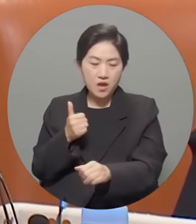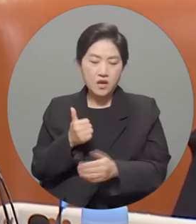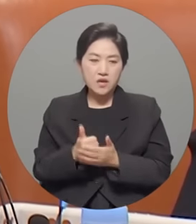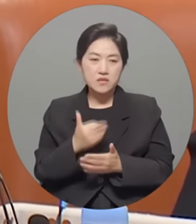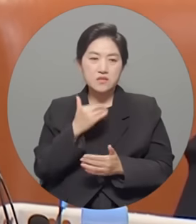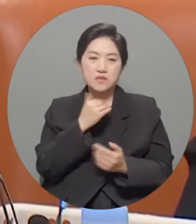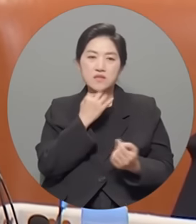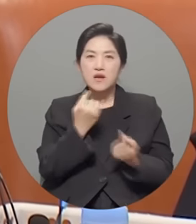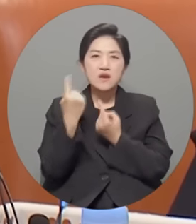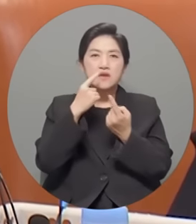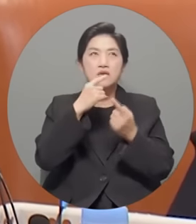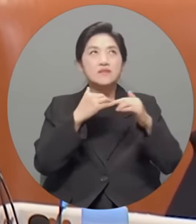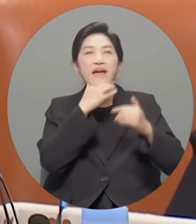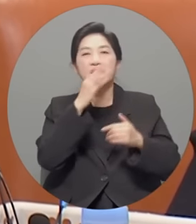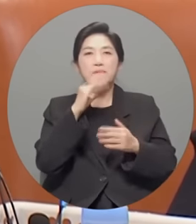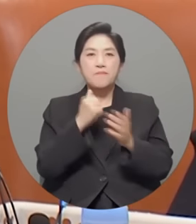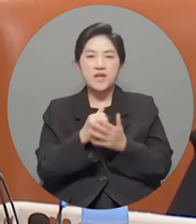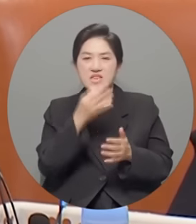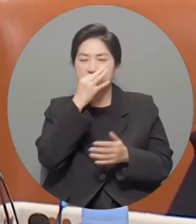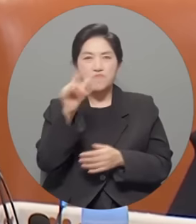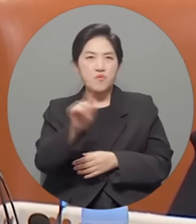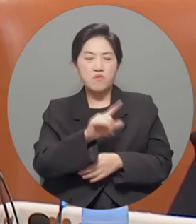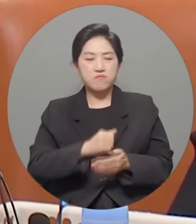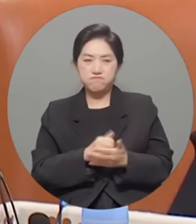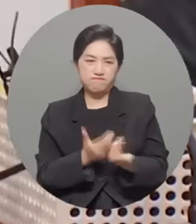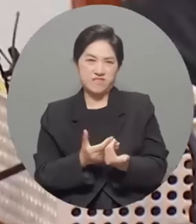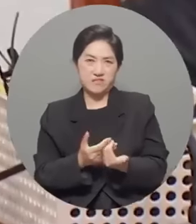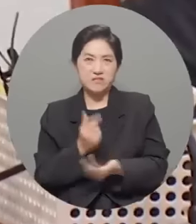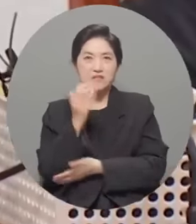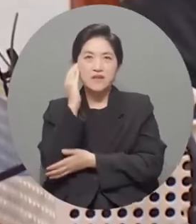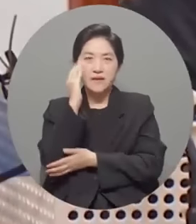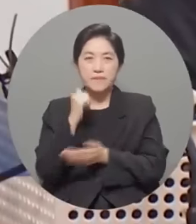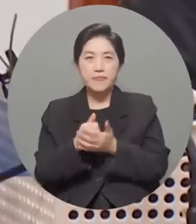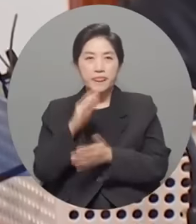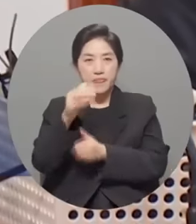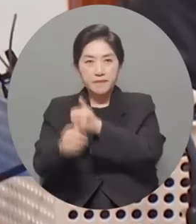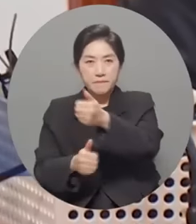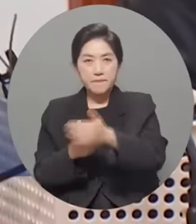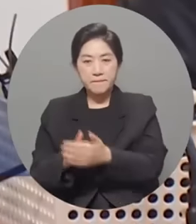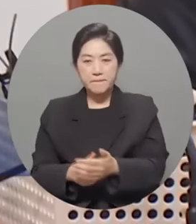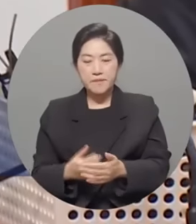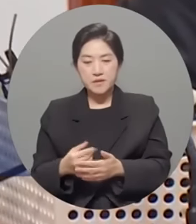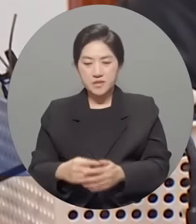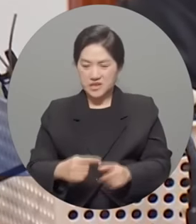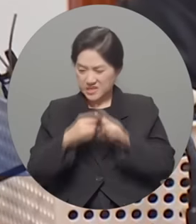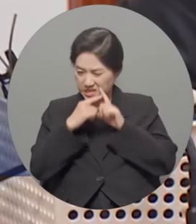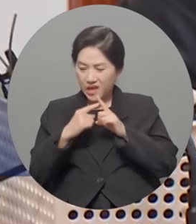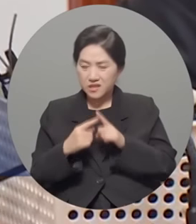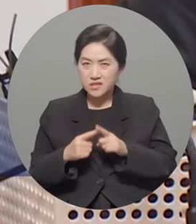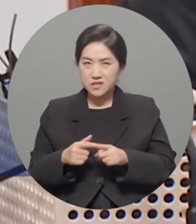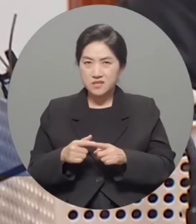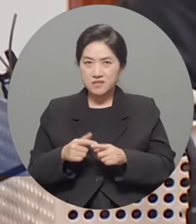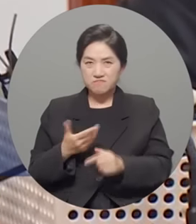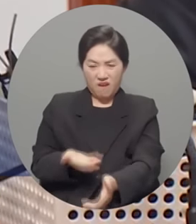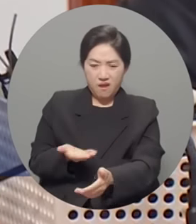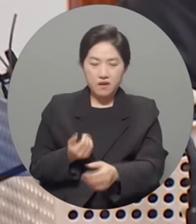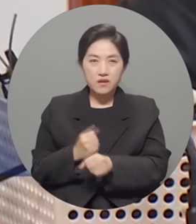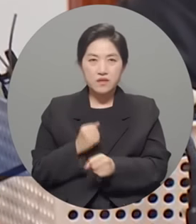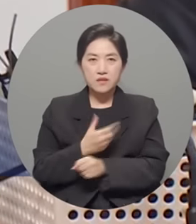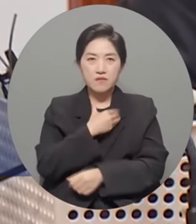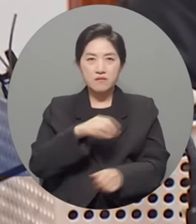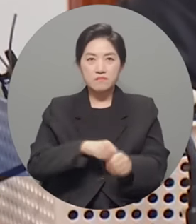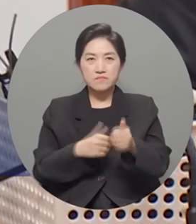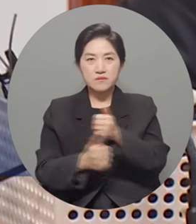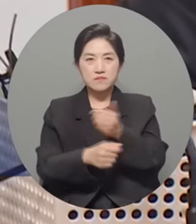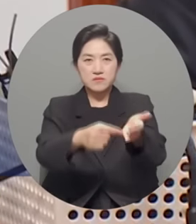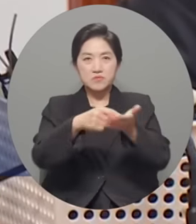이기주의 계약이라고 더 강하게 비판했습니다. 미래 세대의 부당한 희생을 요구하는 연금 특위의 제안을